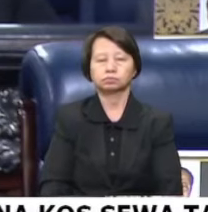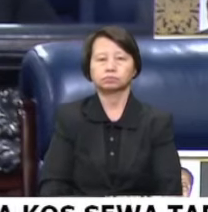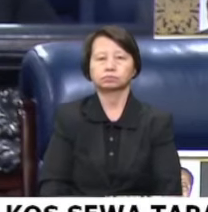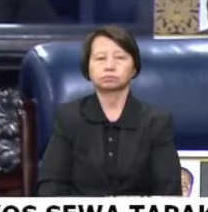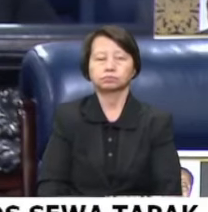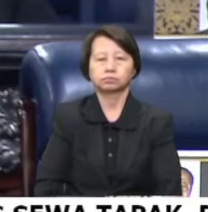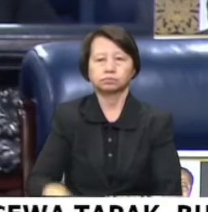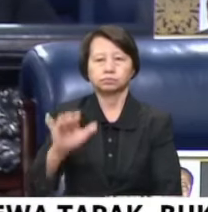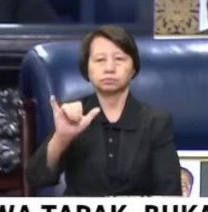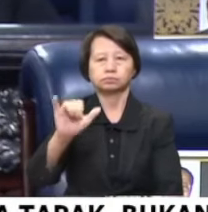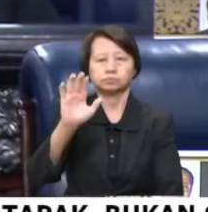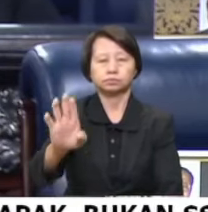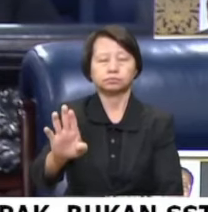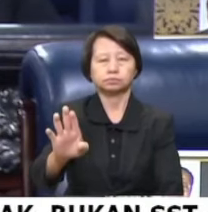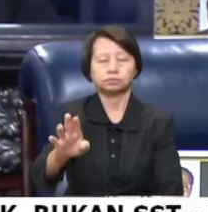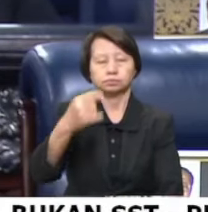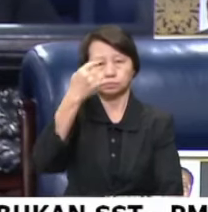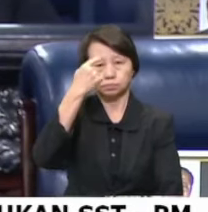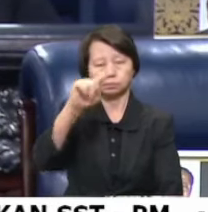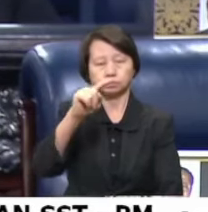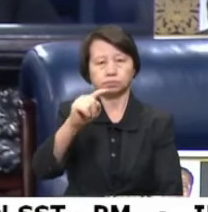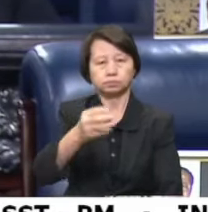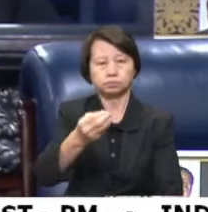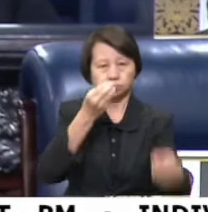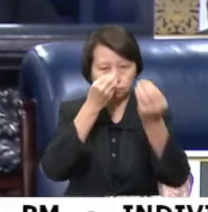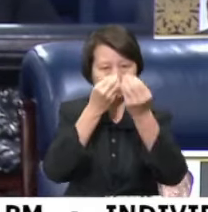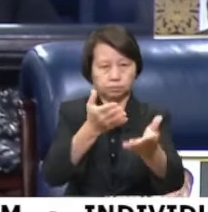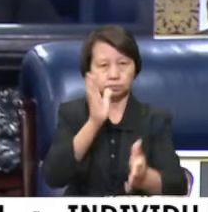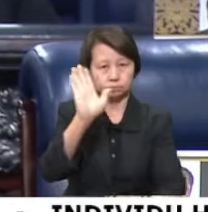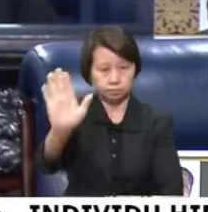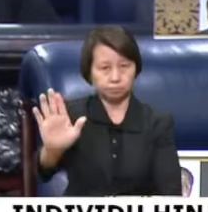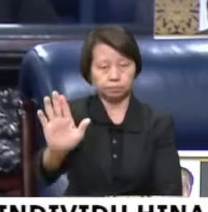Yang Berhormat, untuk maklumat Yang Berhormat,